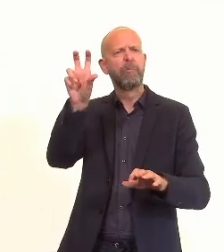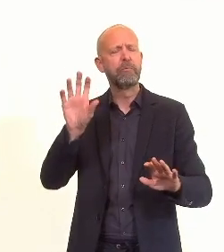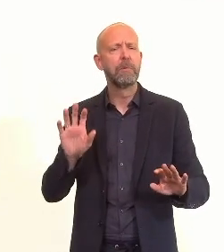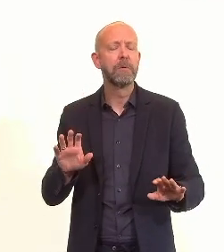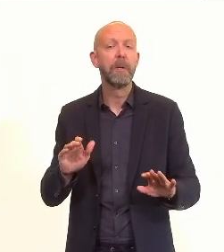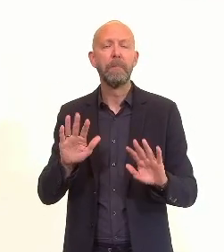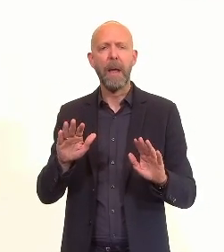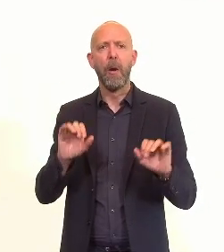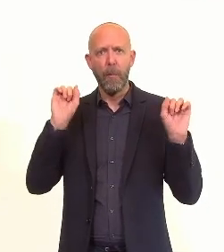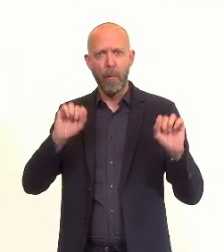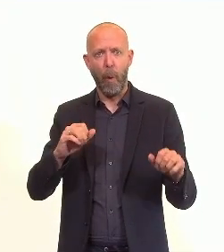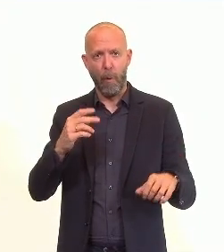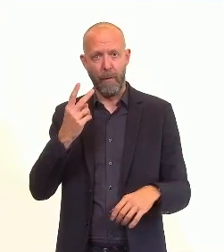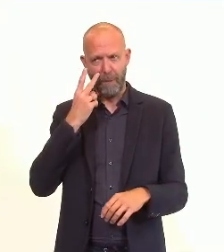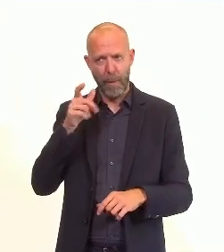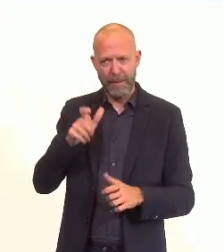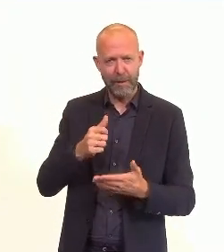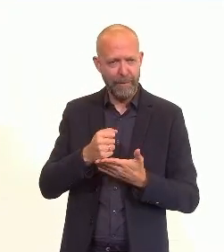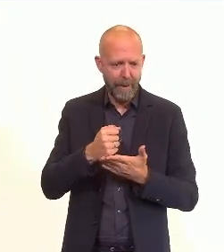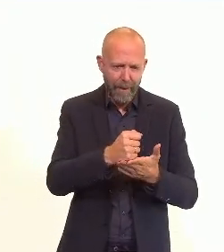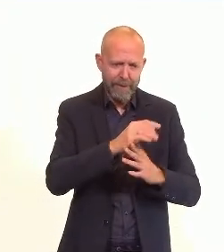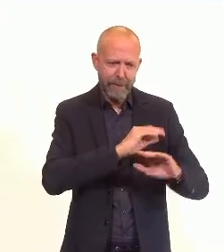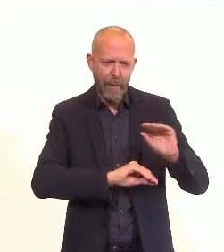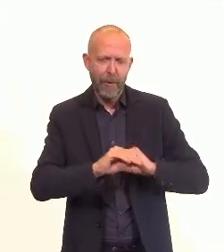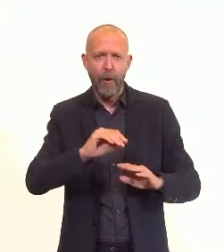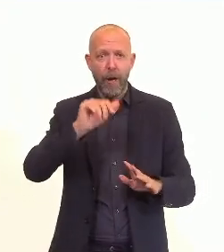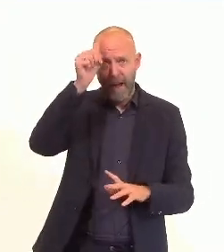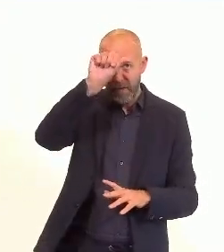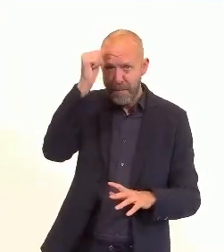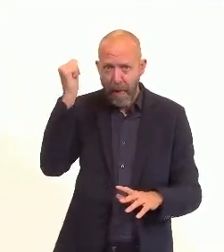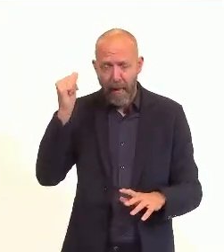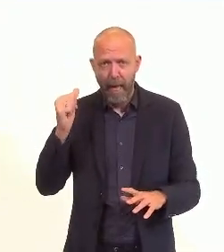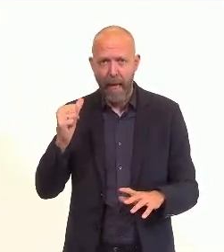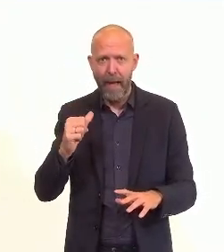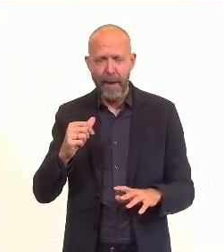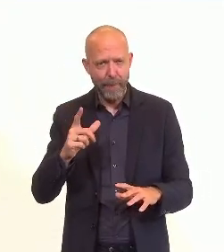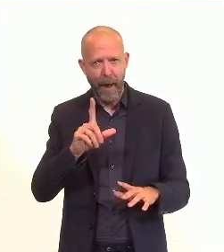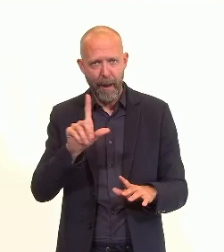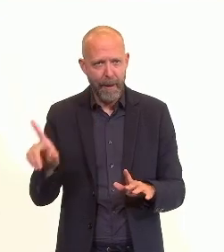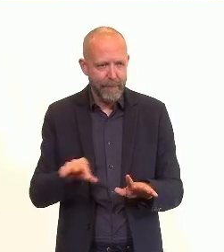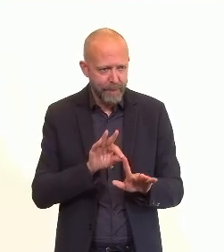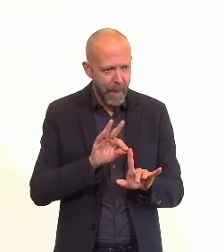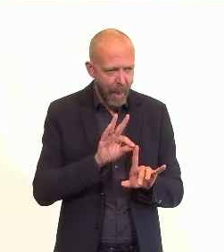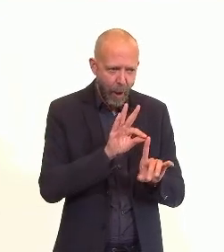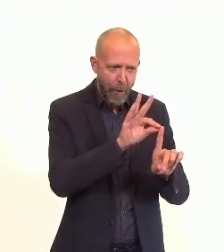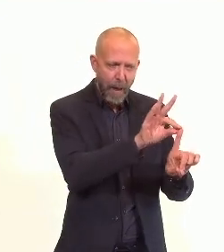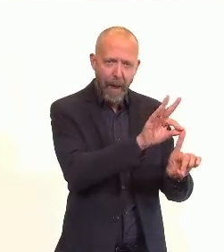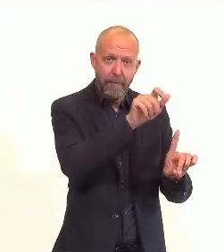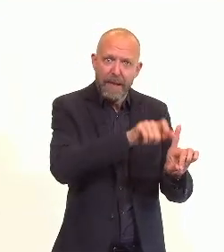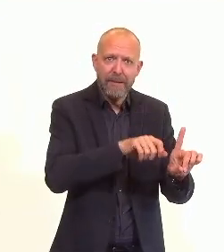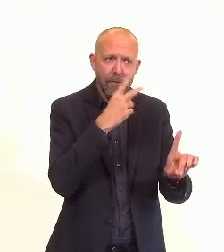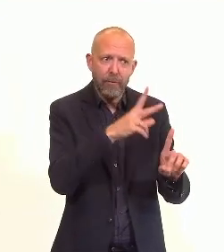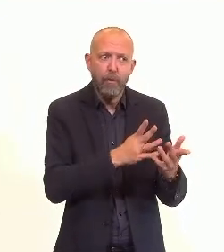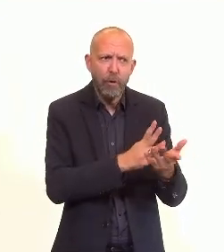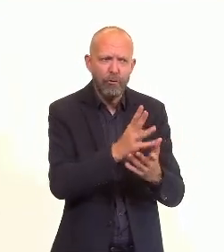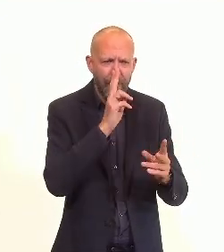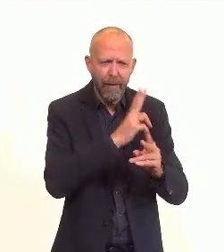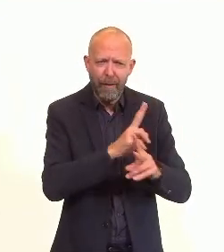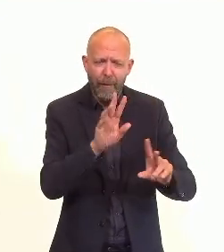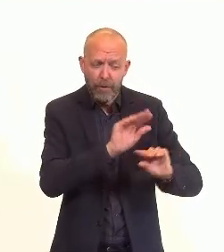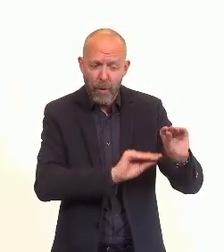pouvoir voir des aides-soignants, des infirmières aller accompagner des personnes âgées dans un projet qui n'a rien à voir avec le soin, mais